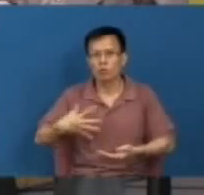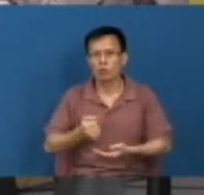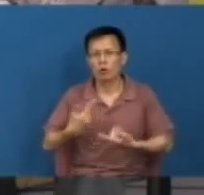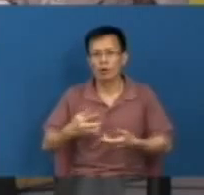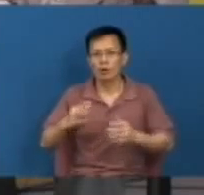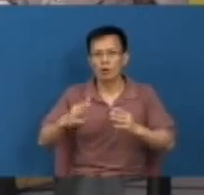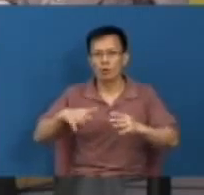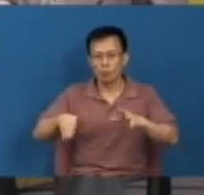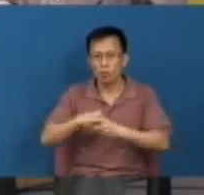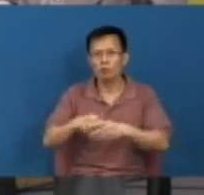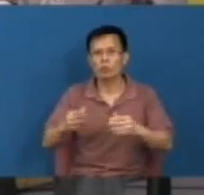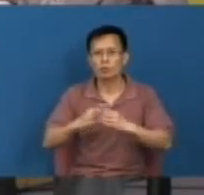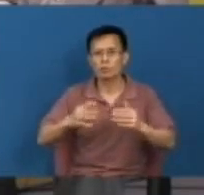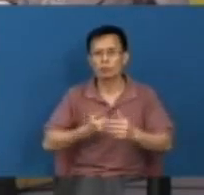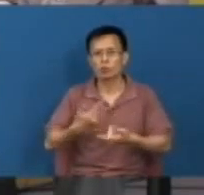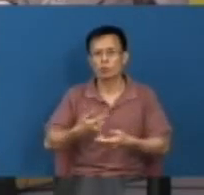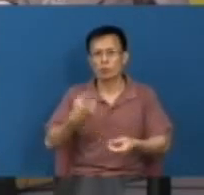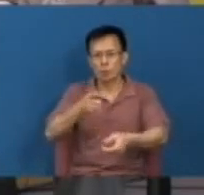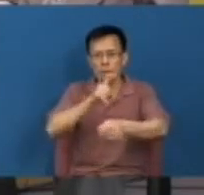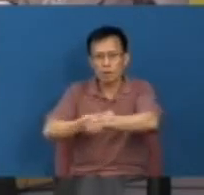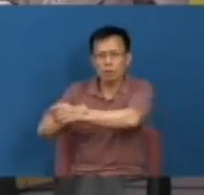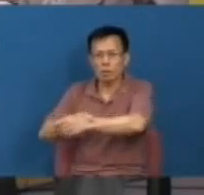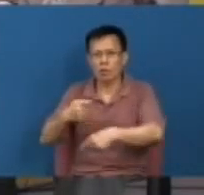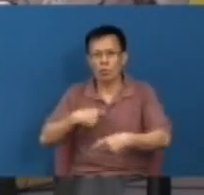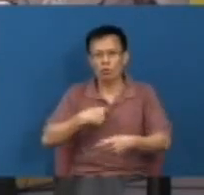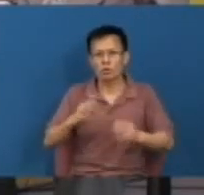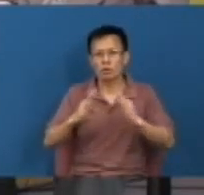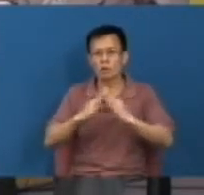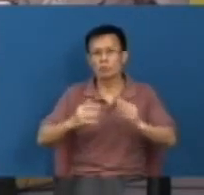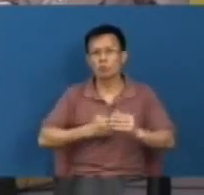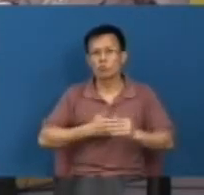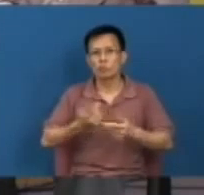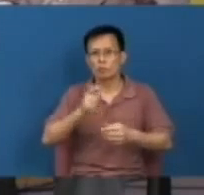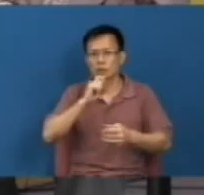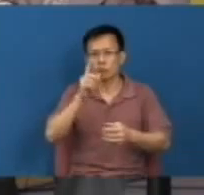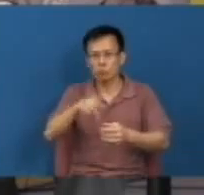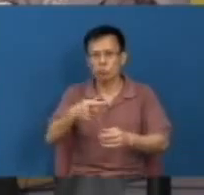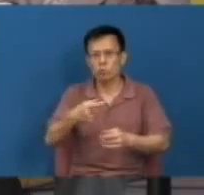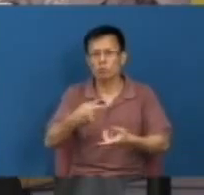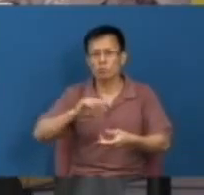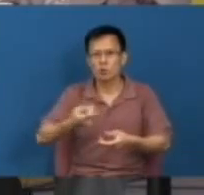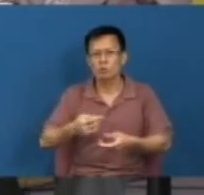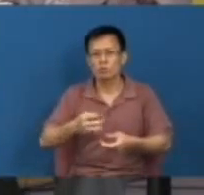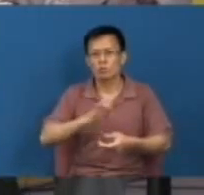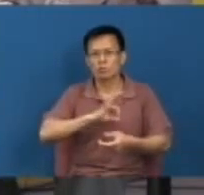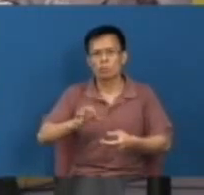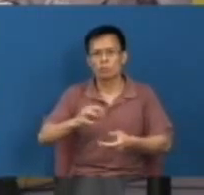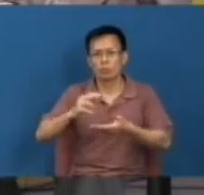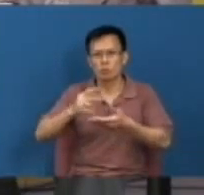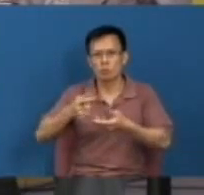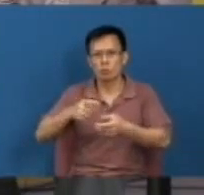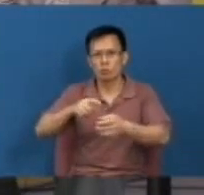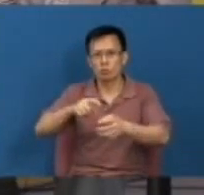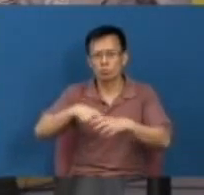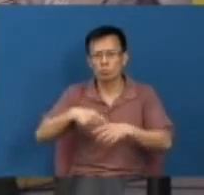主，阿陳先生入自己間鋪度要被拉被鎖，好似我作為業主，我明明應該有租收而冇。 租收，我哋分毫未收，政府就已經